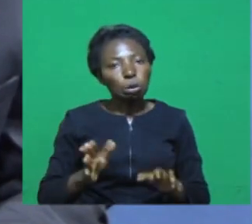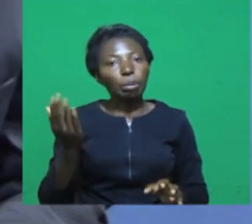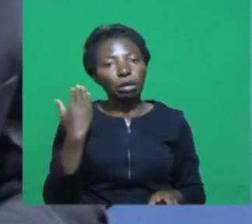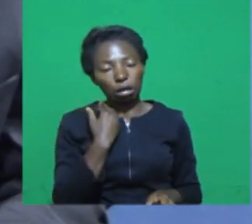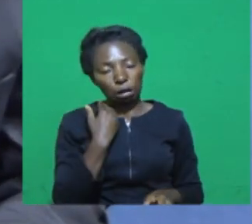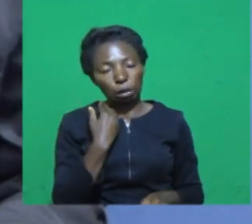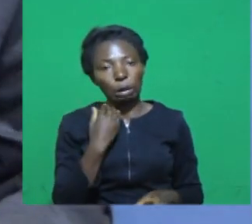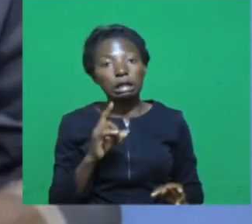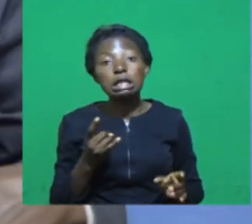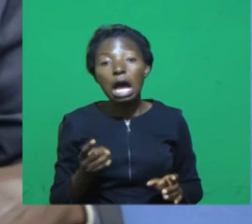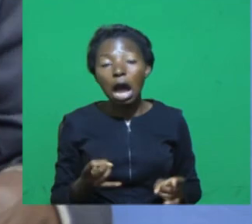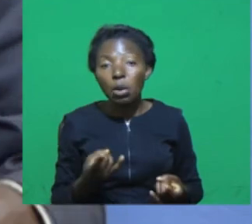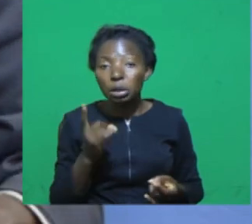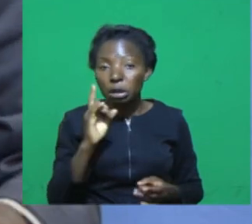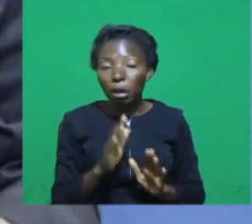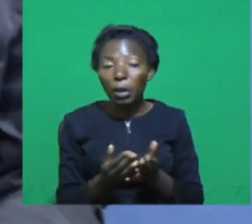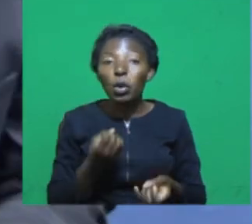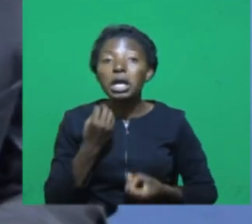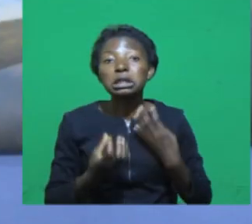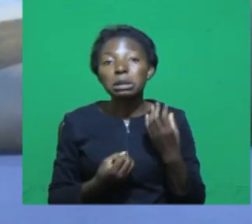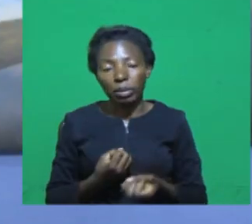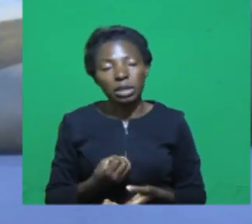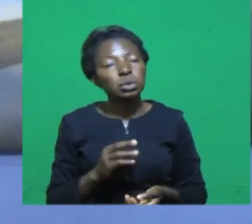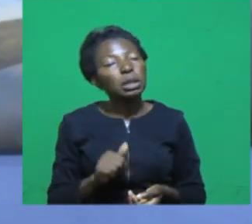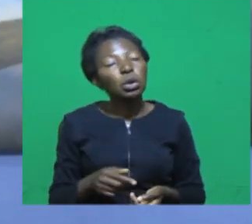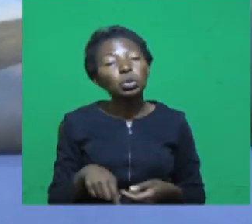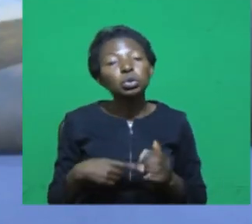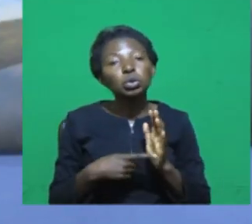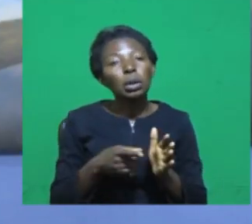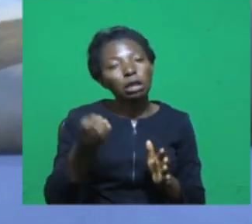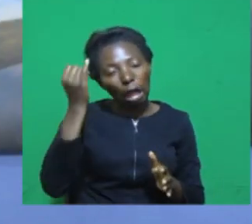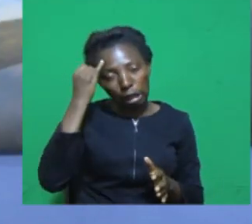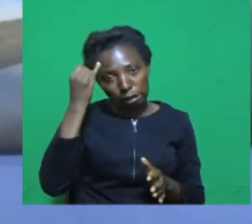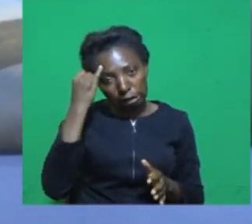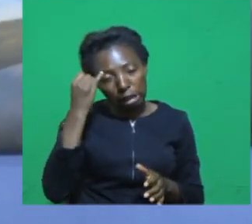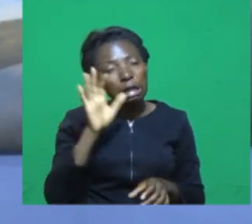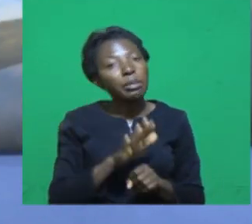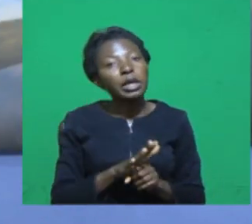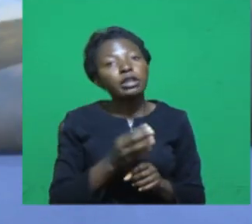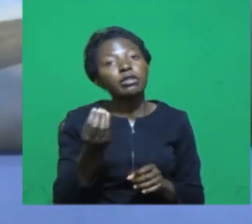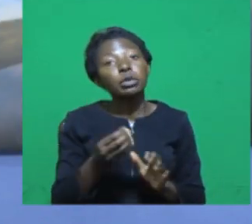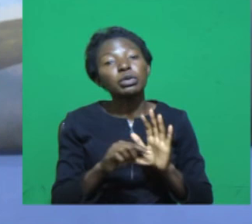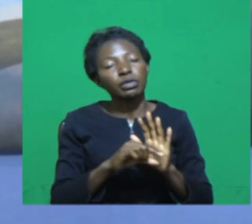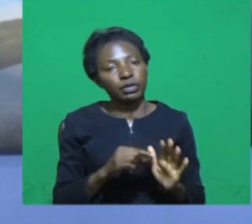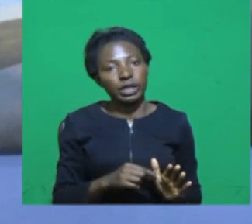Muri kuona matsananguriro ari kuita Bhaibheri. Saka riri kunoburitsa pfungwa yekuti because indima shoma pastor iyi ndo yandakaona yega